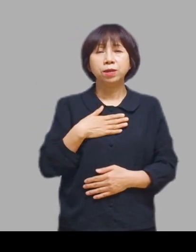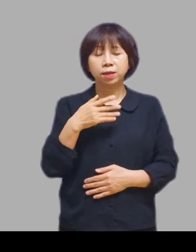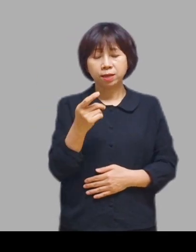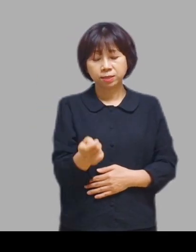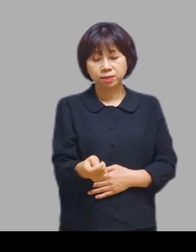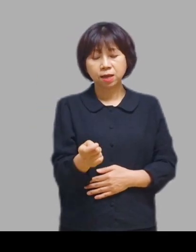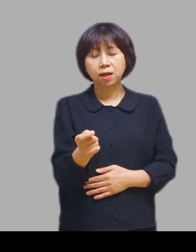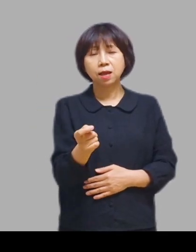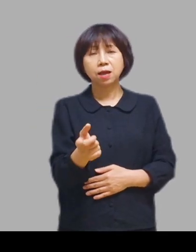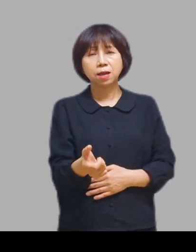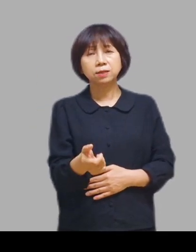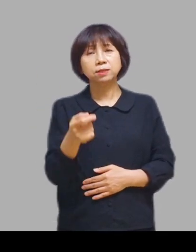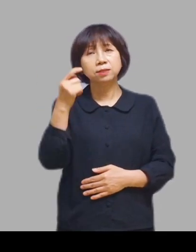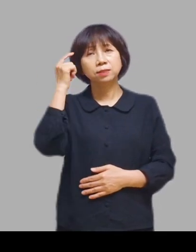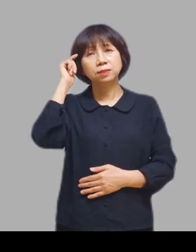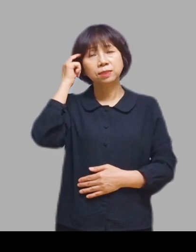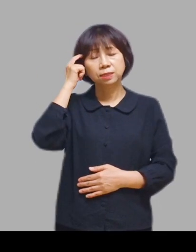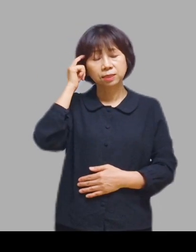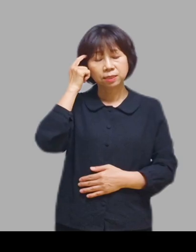내